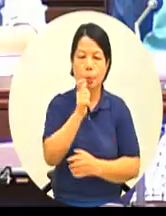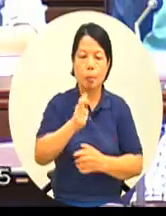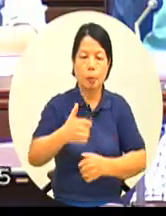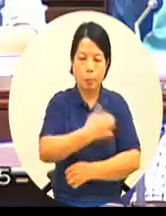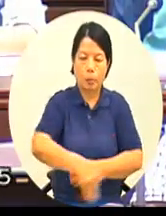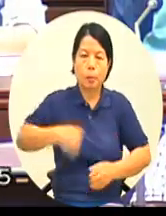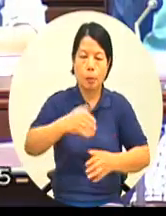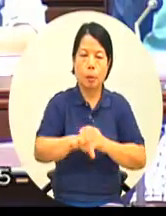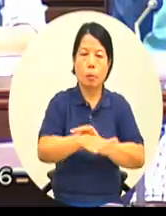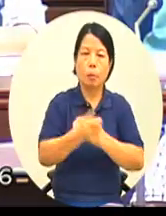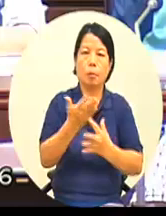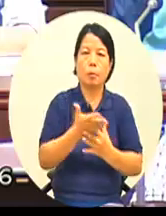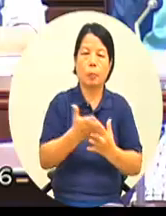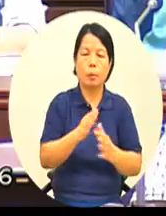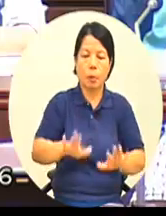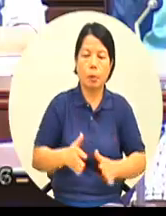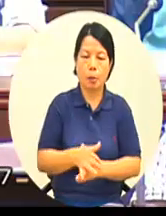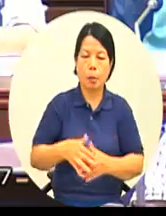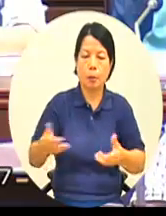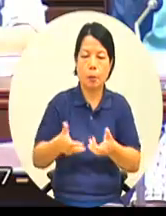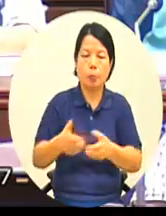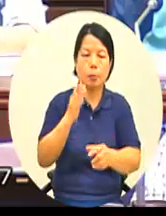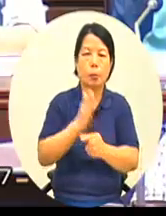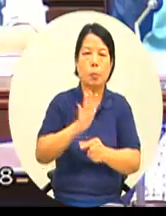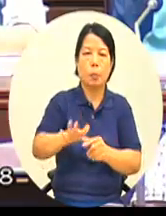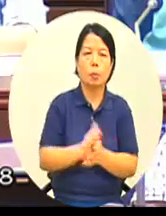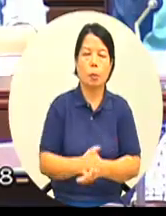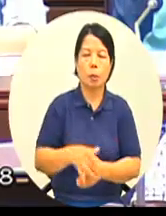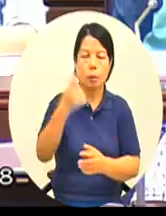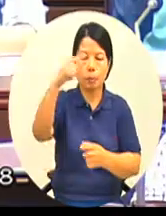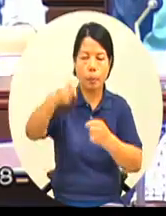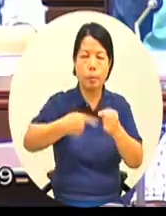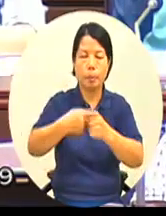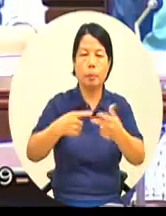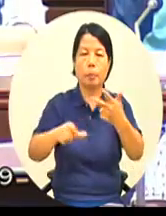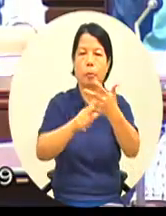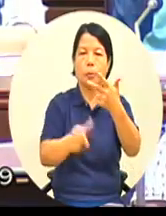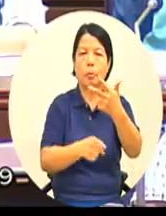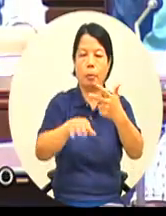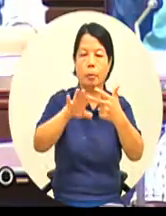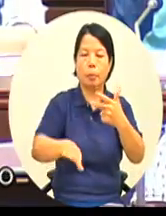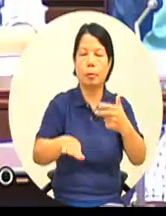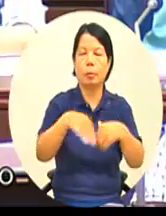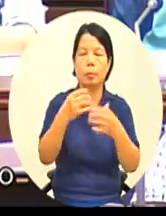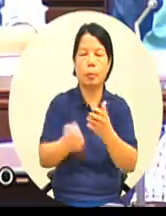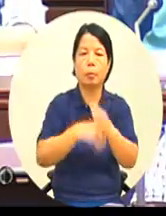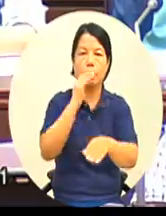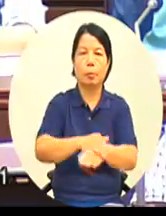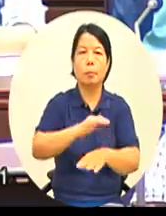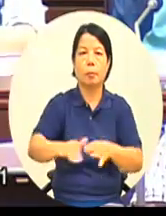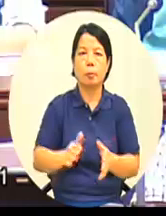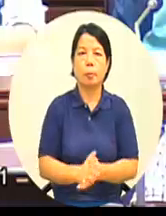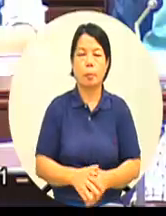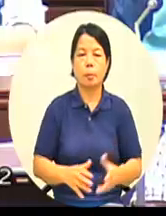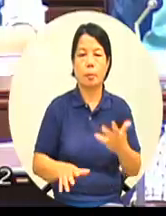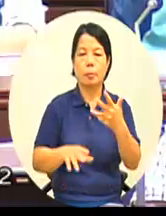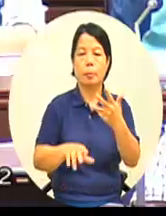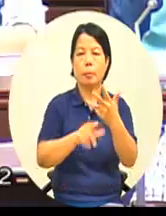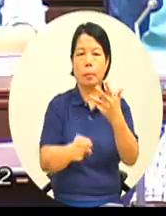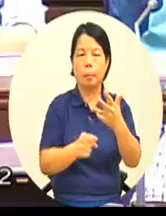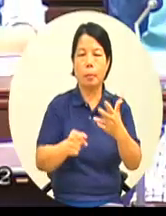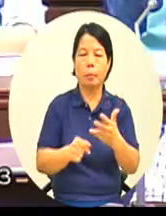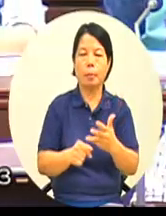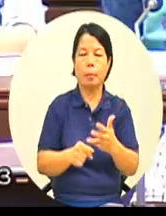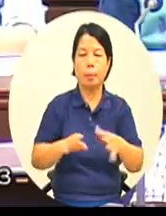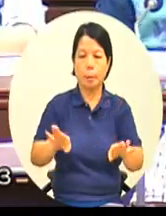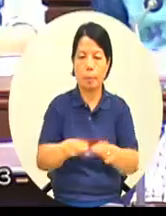都加紧在作业当中，预计明年七月底会完工。 明年七月底， 对，那如果可以的话，我们希望八月可以顺利